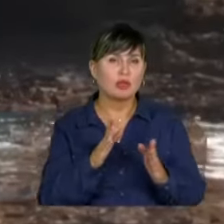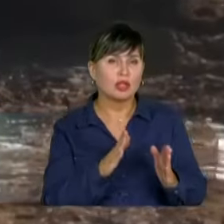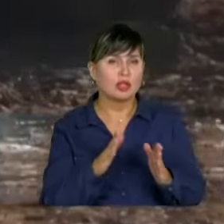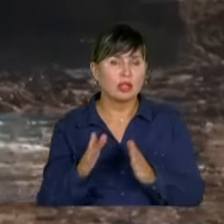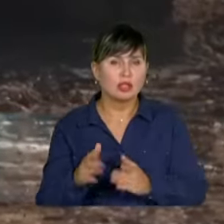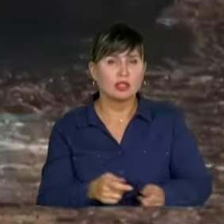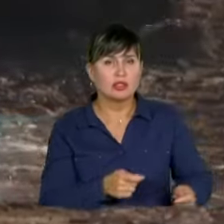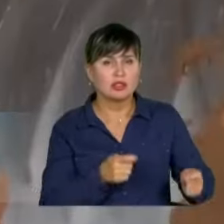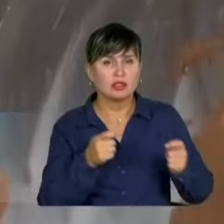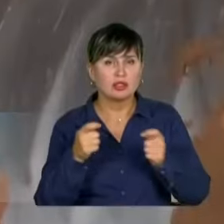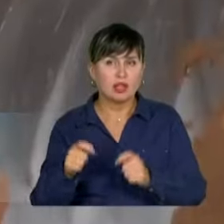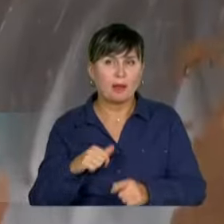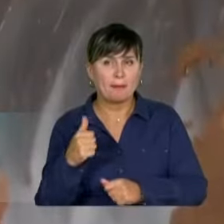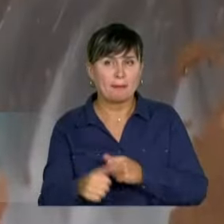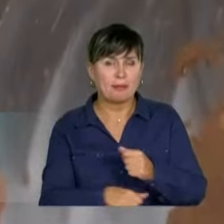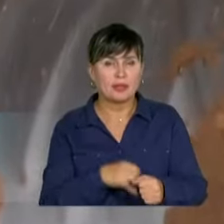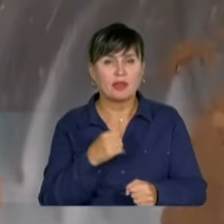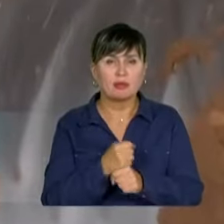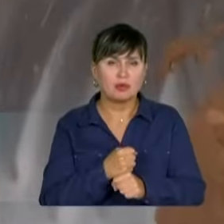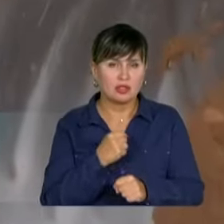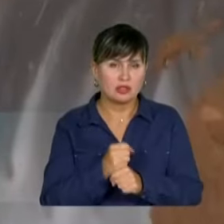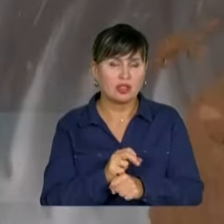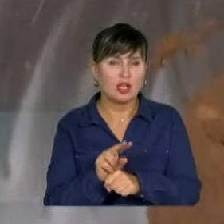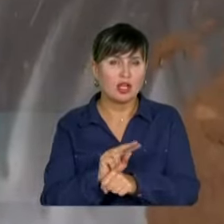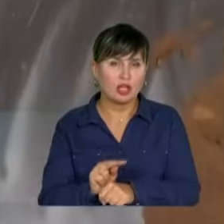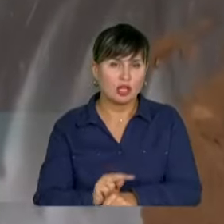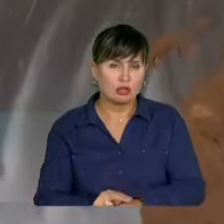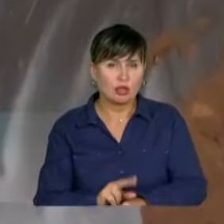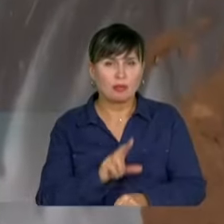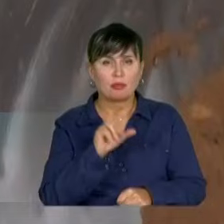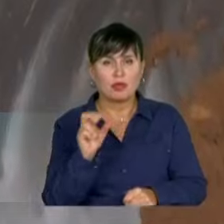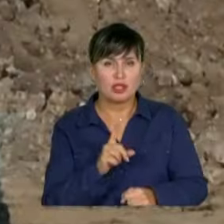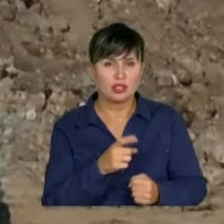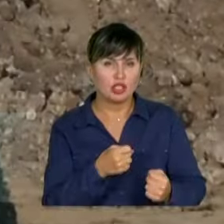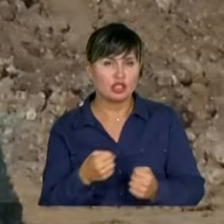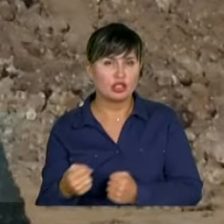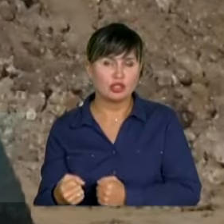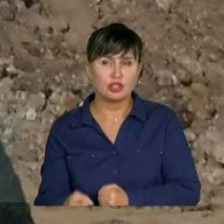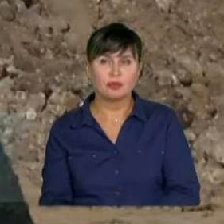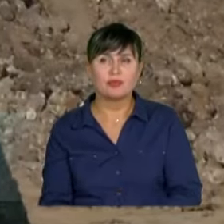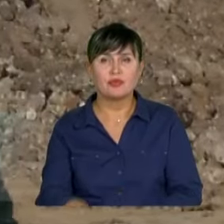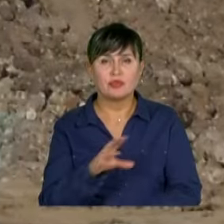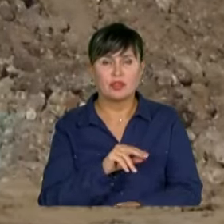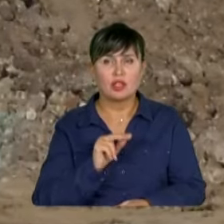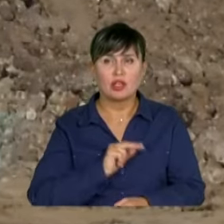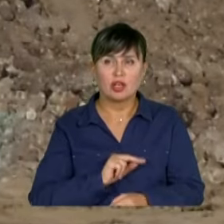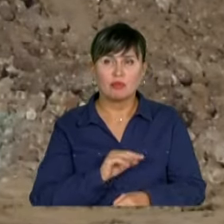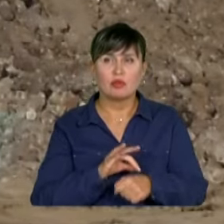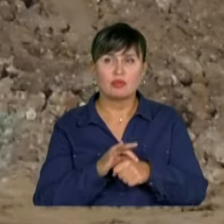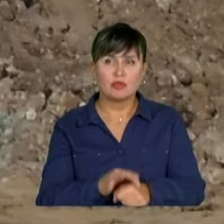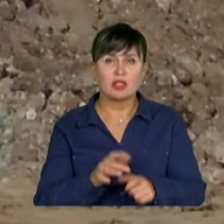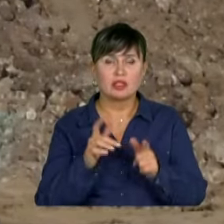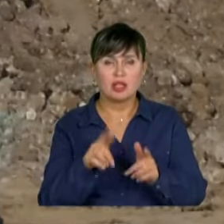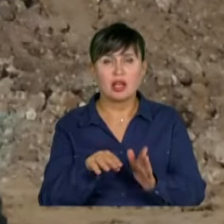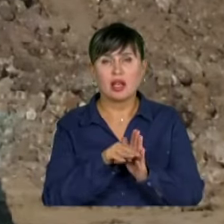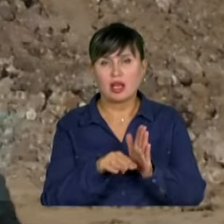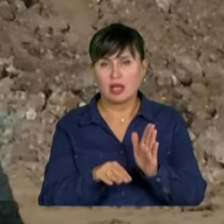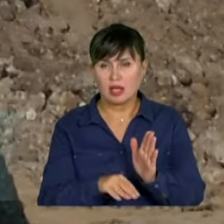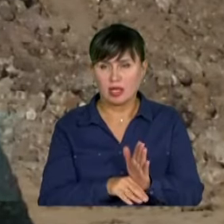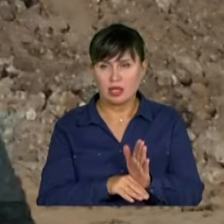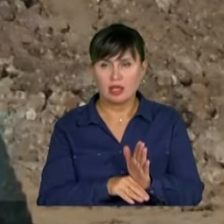завозился инертный материал и производилась реконструкция без задержек. Все работы ведутся согласно графика производства